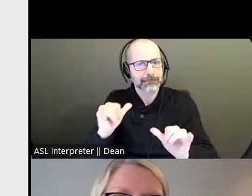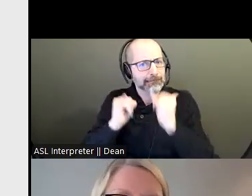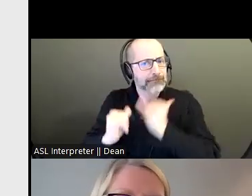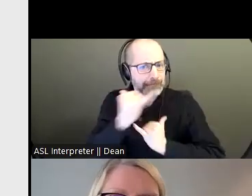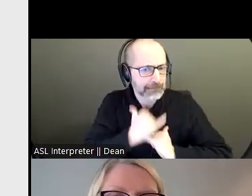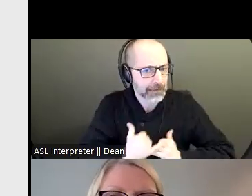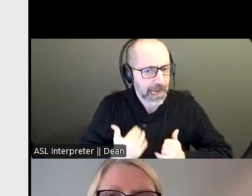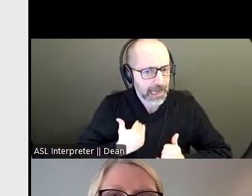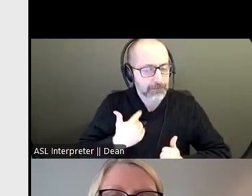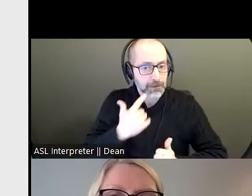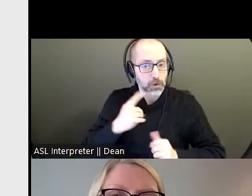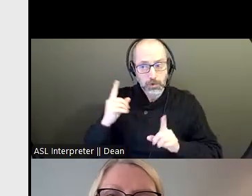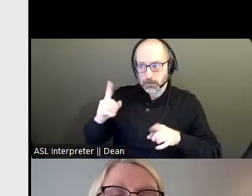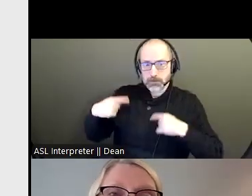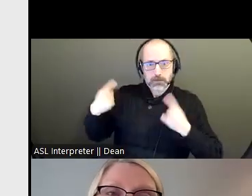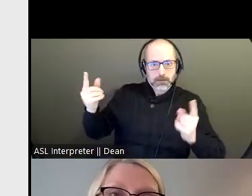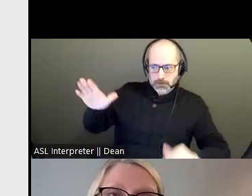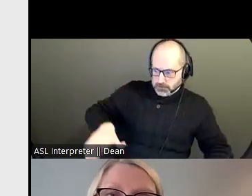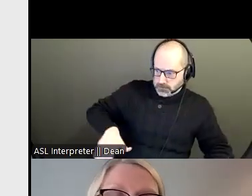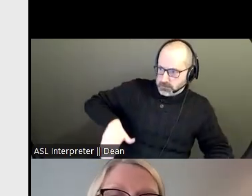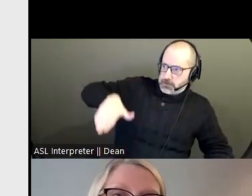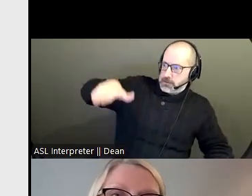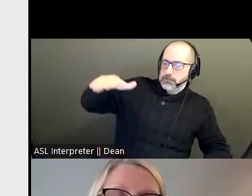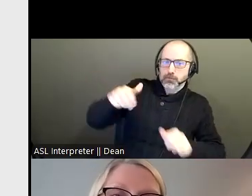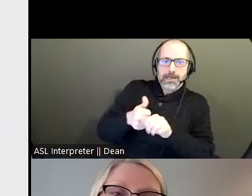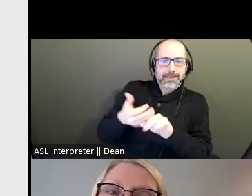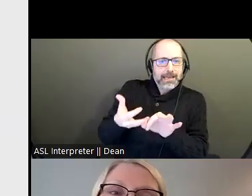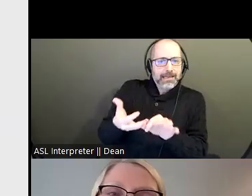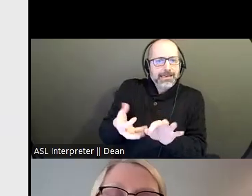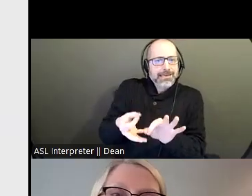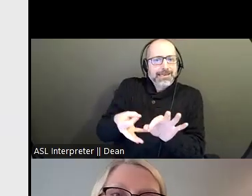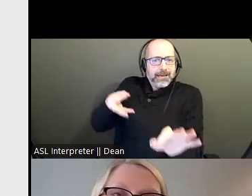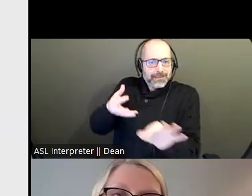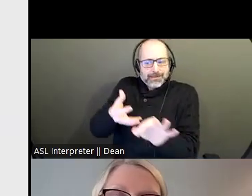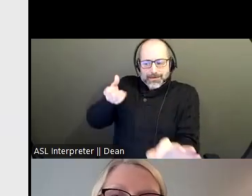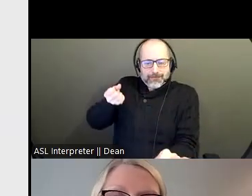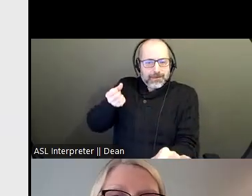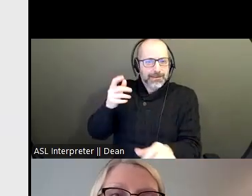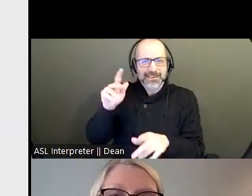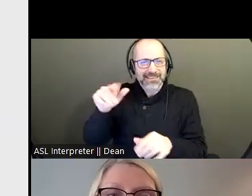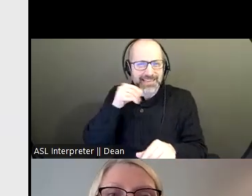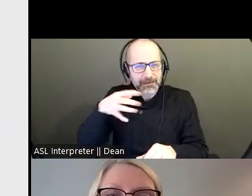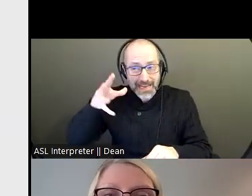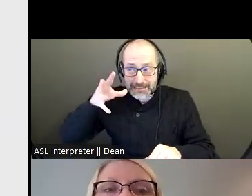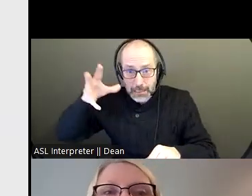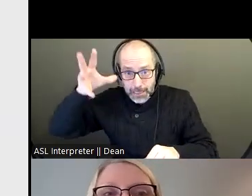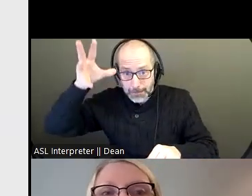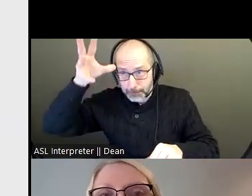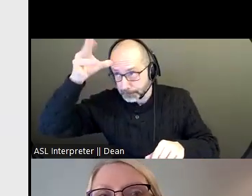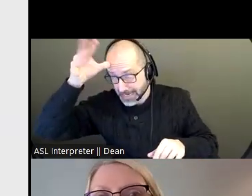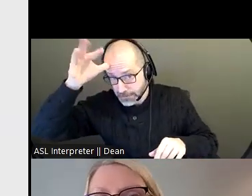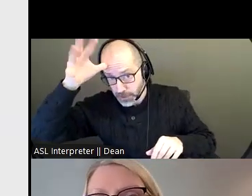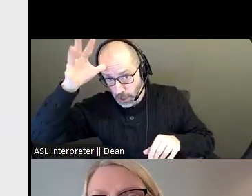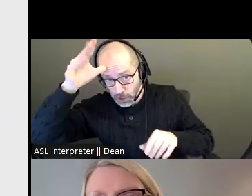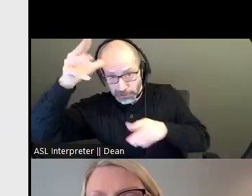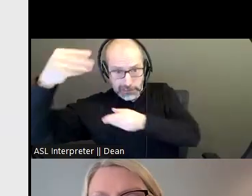donc mon langage. Et donc, nous sommes immersés dans ce déficit, des pensées déficitaires